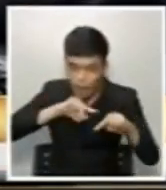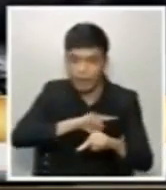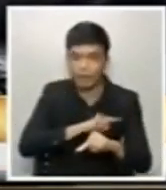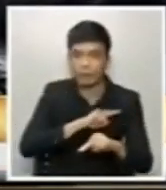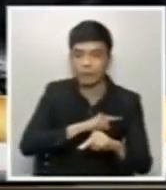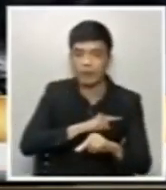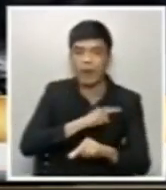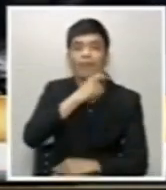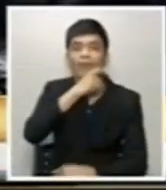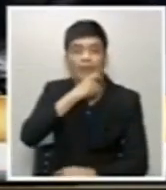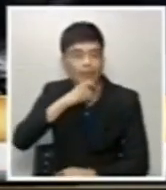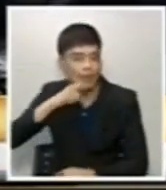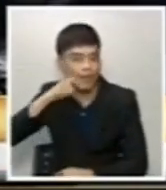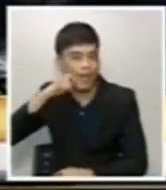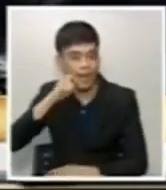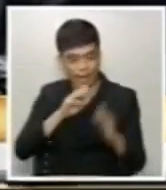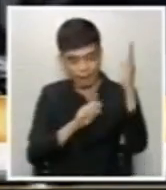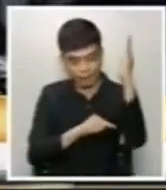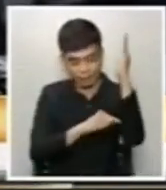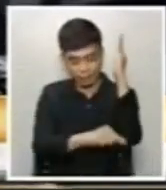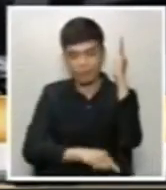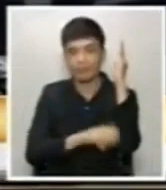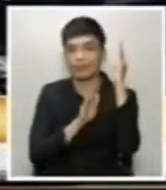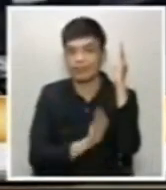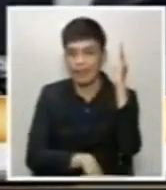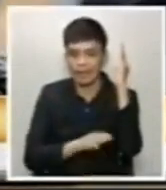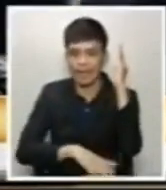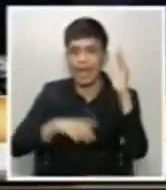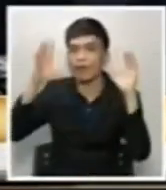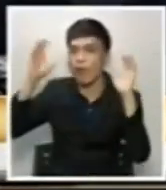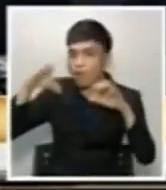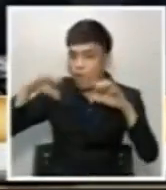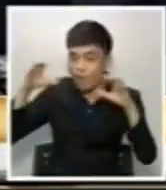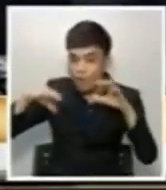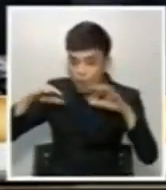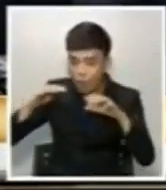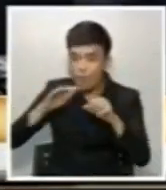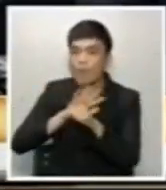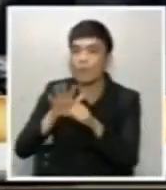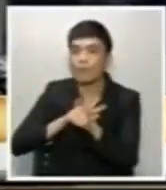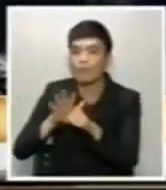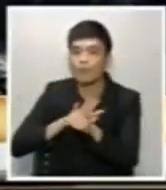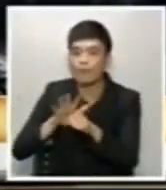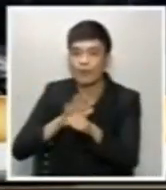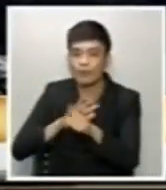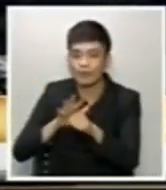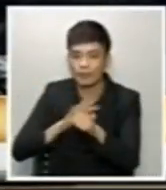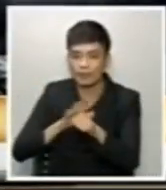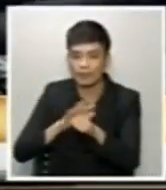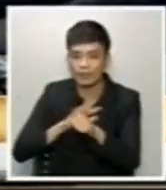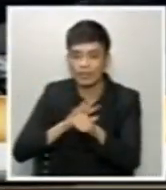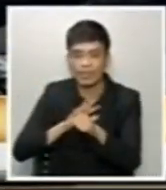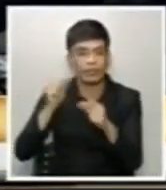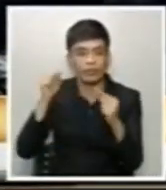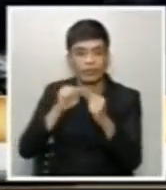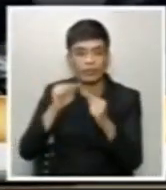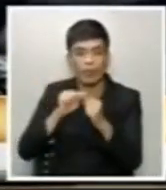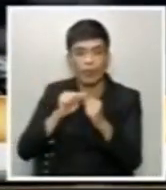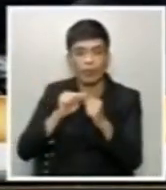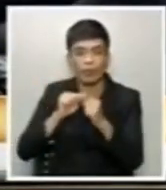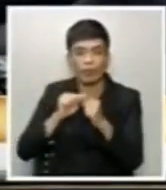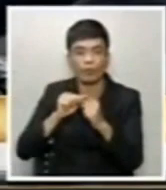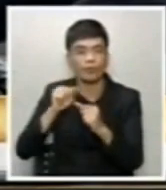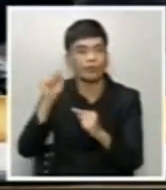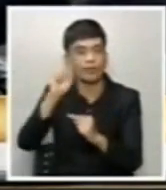แล้งแม้ว่าภาคใต้จะมีปริมาณน้ำฝนที่พอสมควรในหน้าฝนหรือฤดู